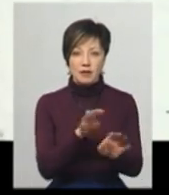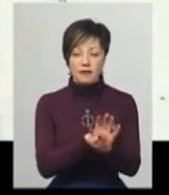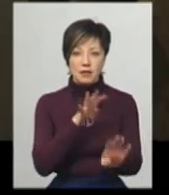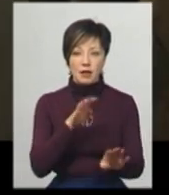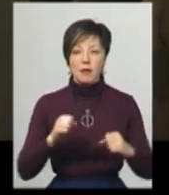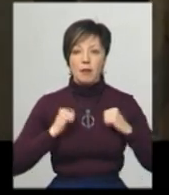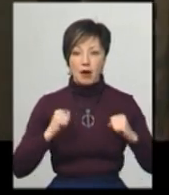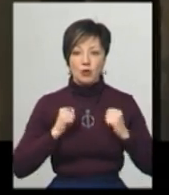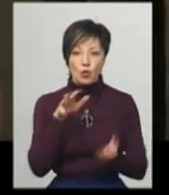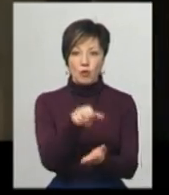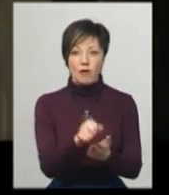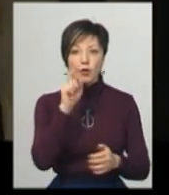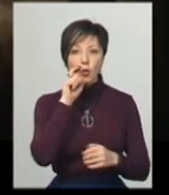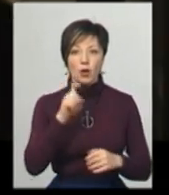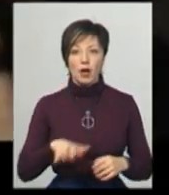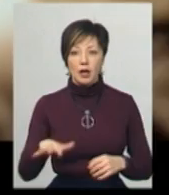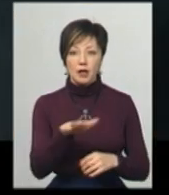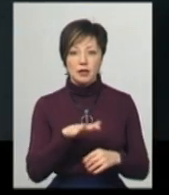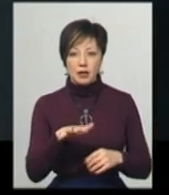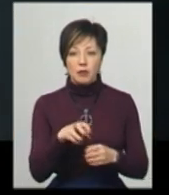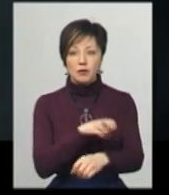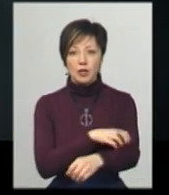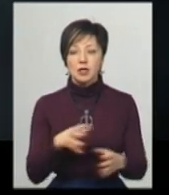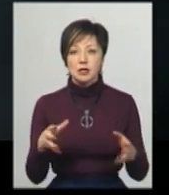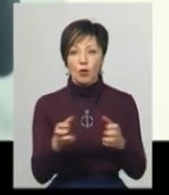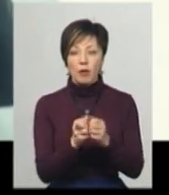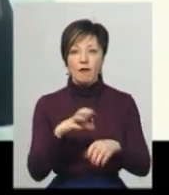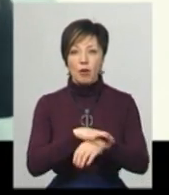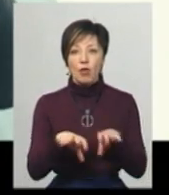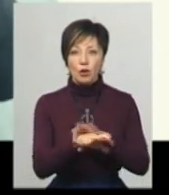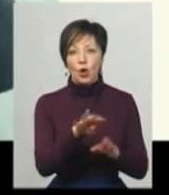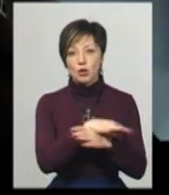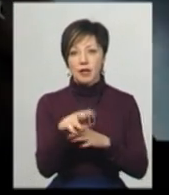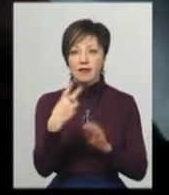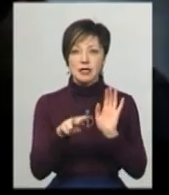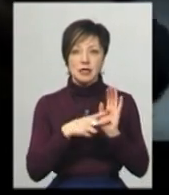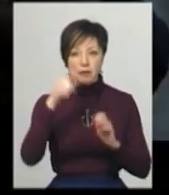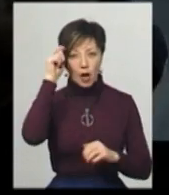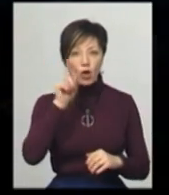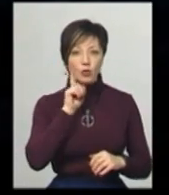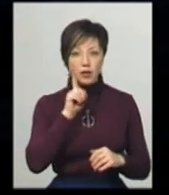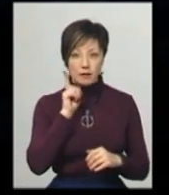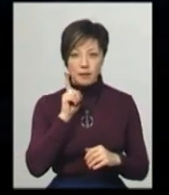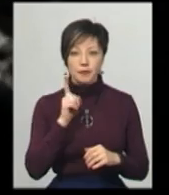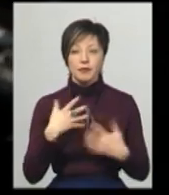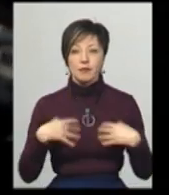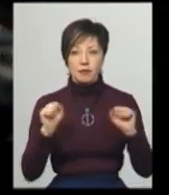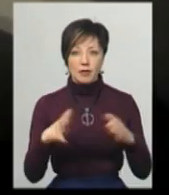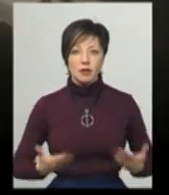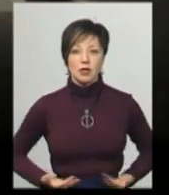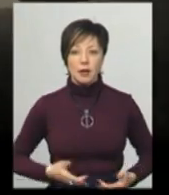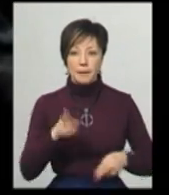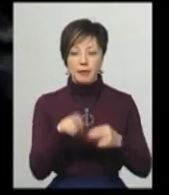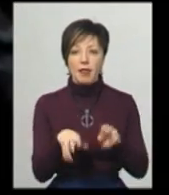які намагались окупувати Україну. Більшовики захопили в полон, а потім розстріляли 27 юнаків. Але ті ціною свого життя